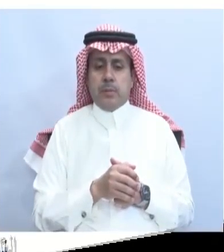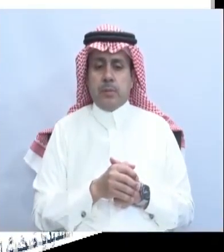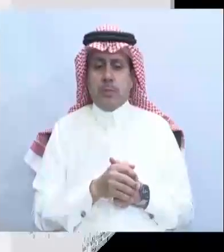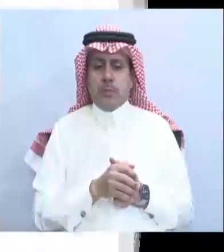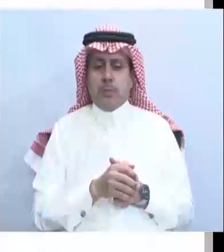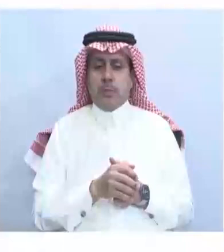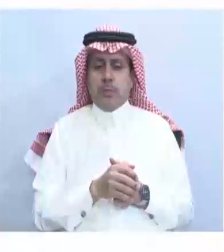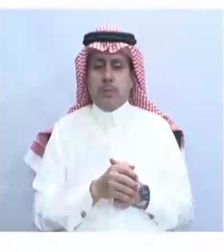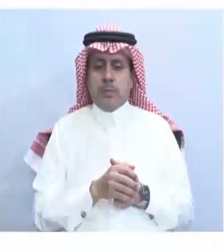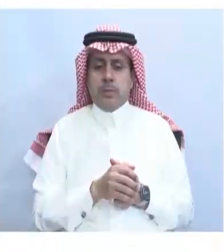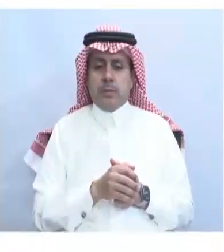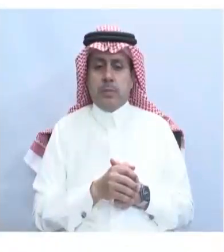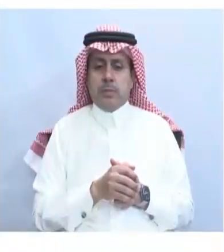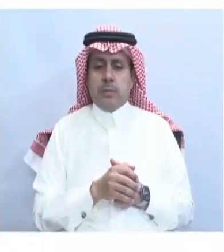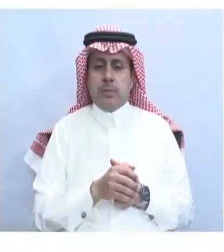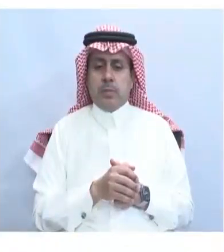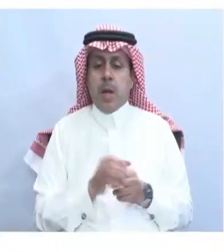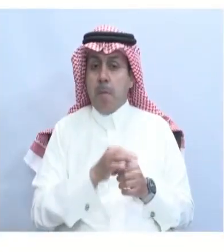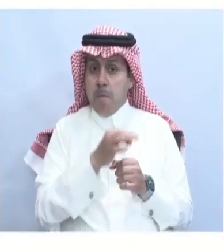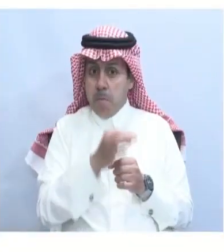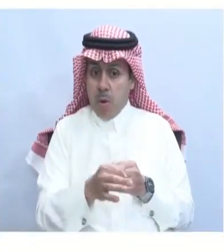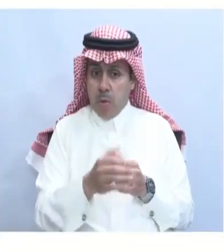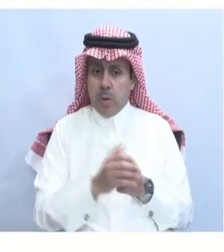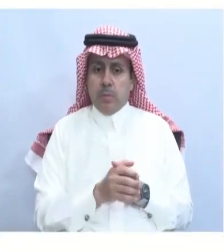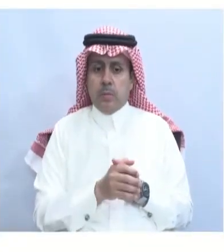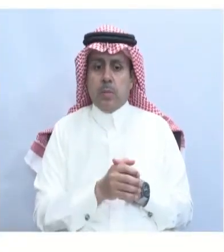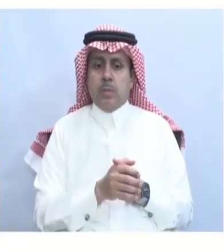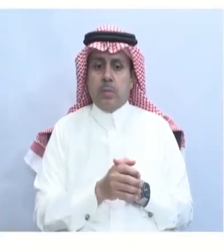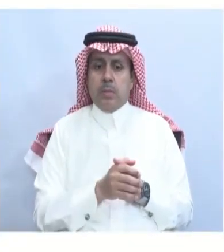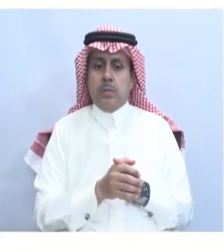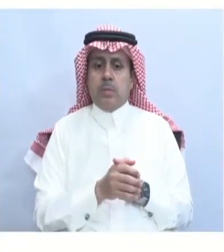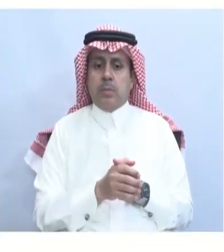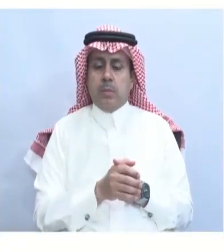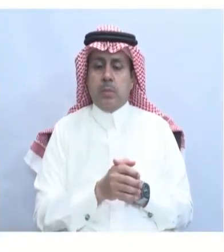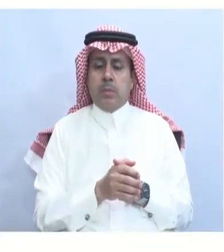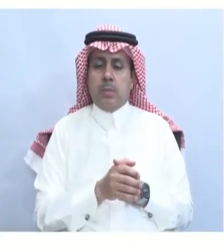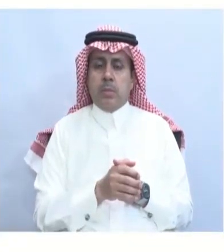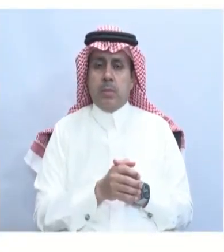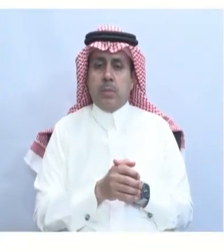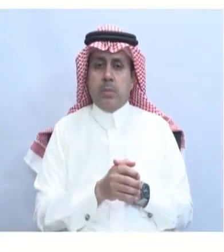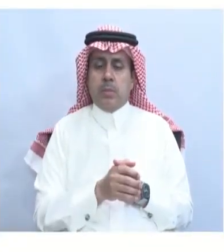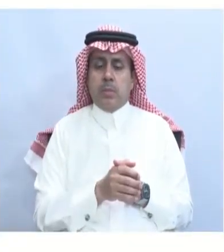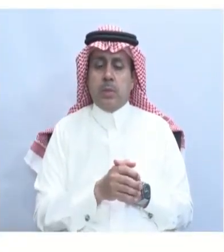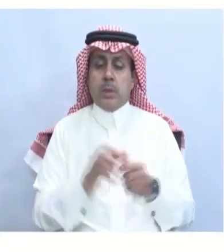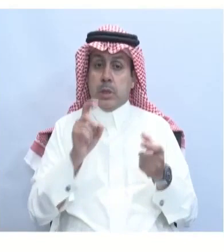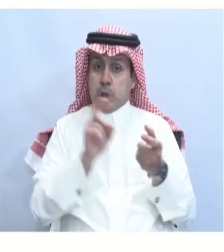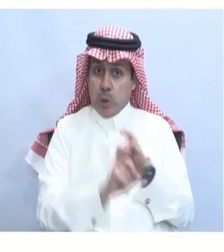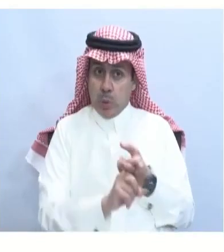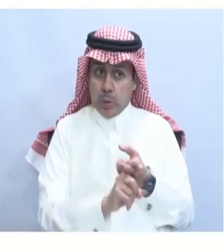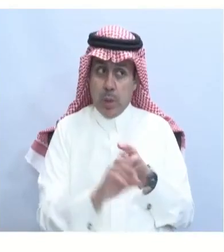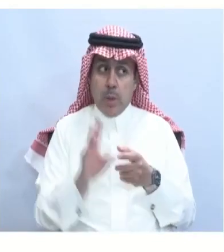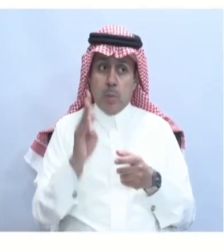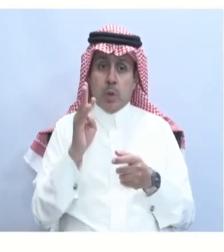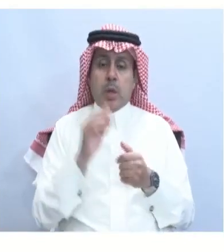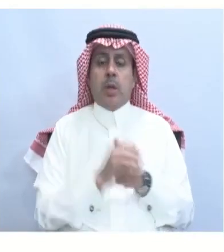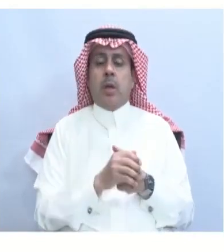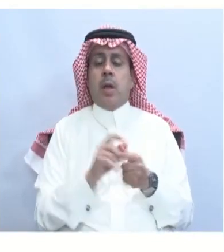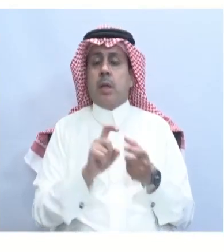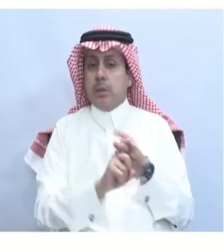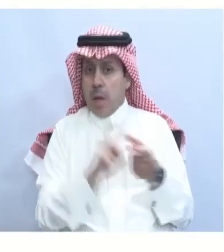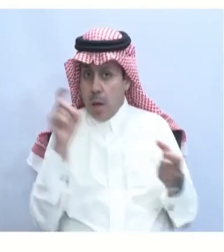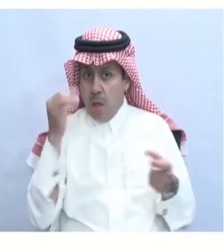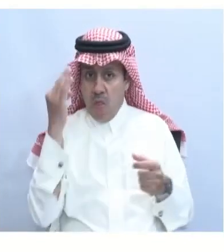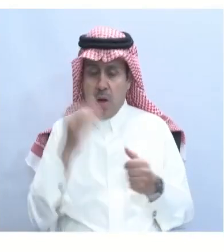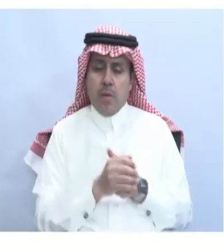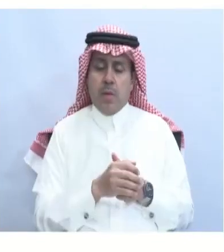الطلاب الى موضع اخر من مواضع العده وهو الزوجه المطلقه ثلاثا